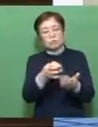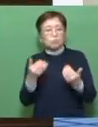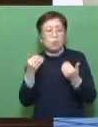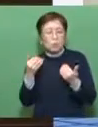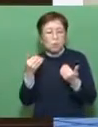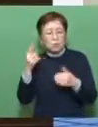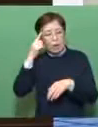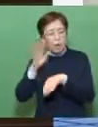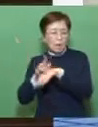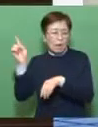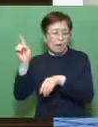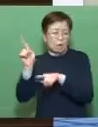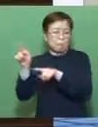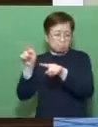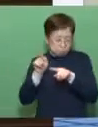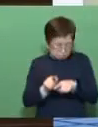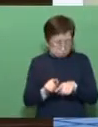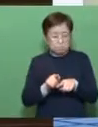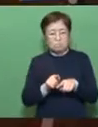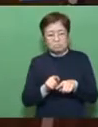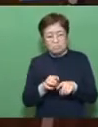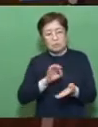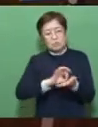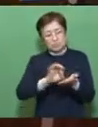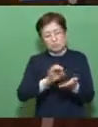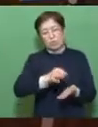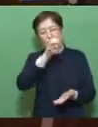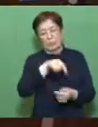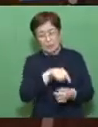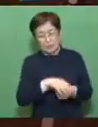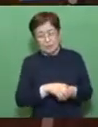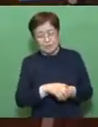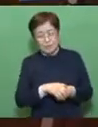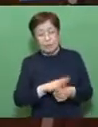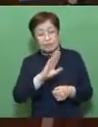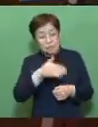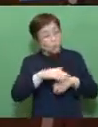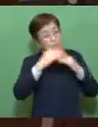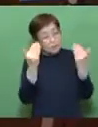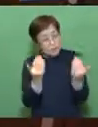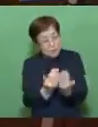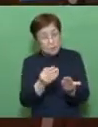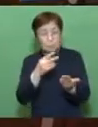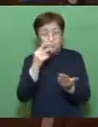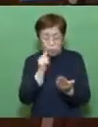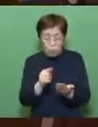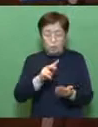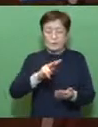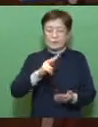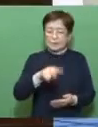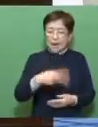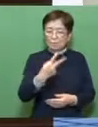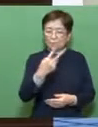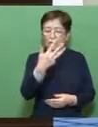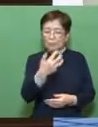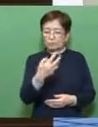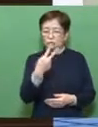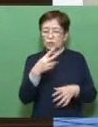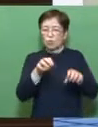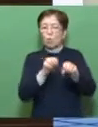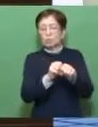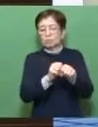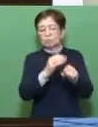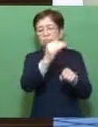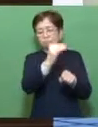たということだと思いますはい歳出全体としては282億で減らしてはいるんですがそれでも